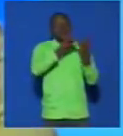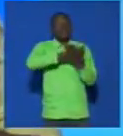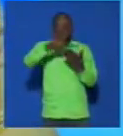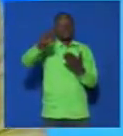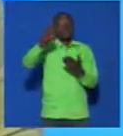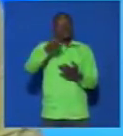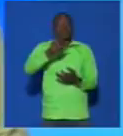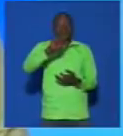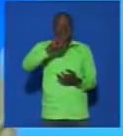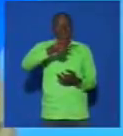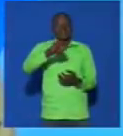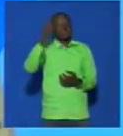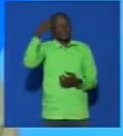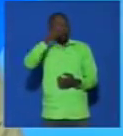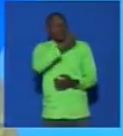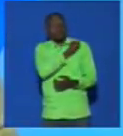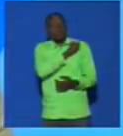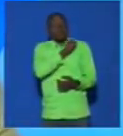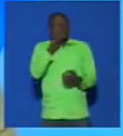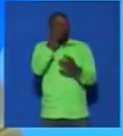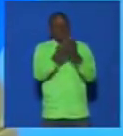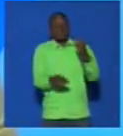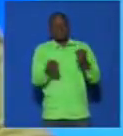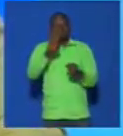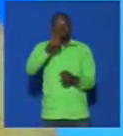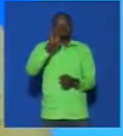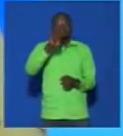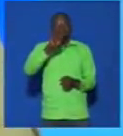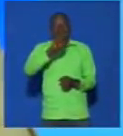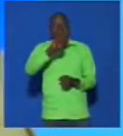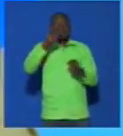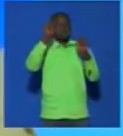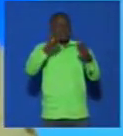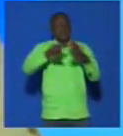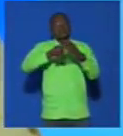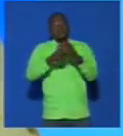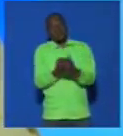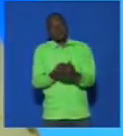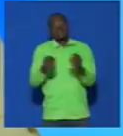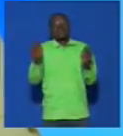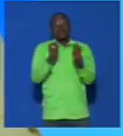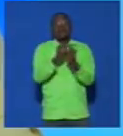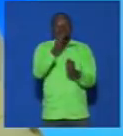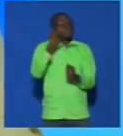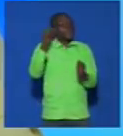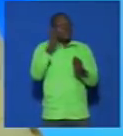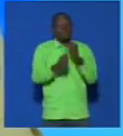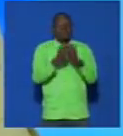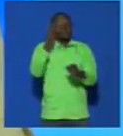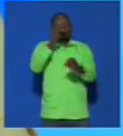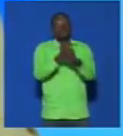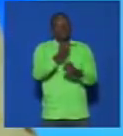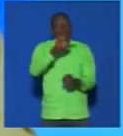garçons comme pratiquement l'eau et alain traoré qui sera absent d'être entravée ou des nouvelles pourrait commencer le maintien malgré les bobos qui l'a eue s'est donné